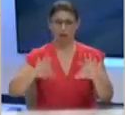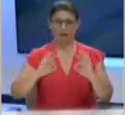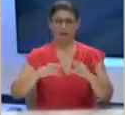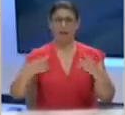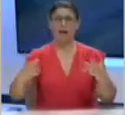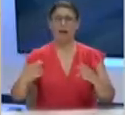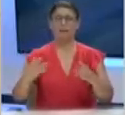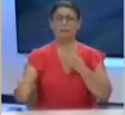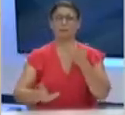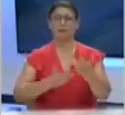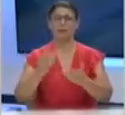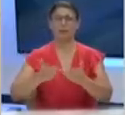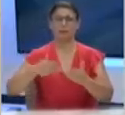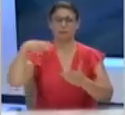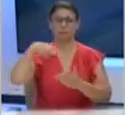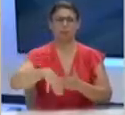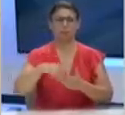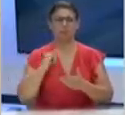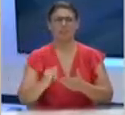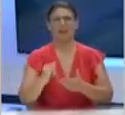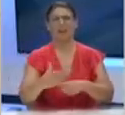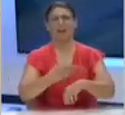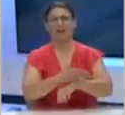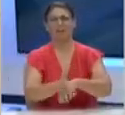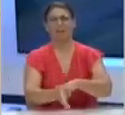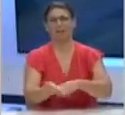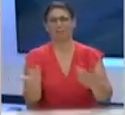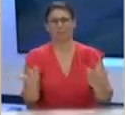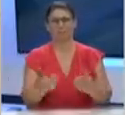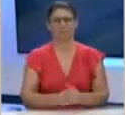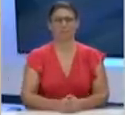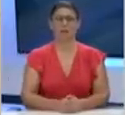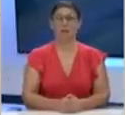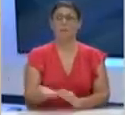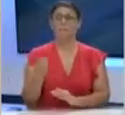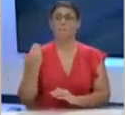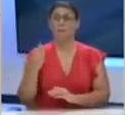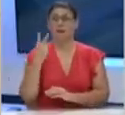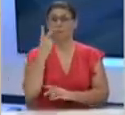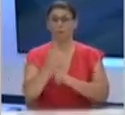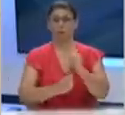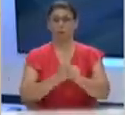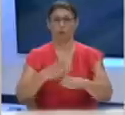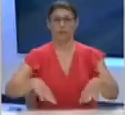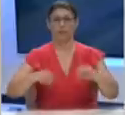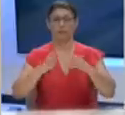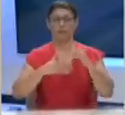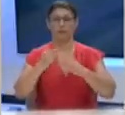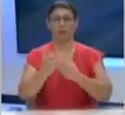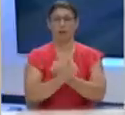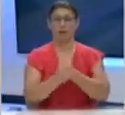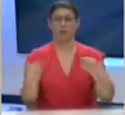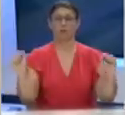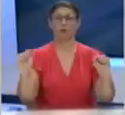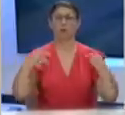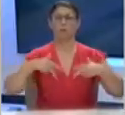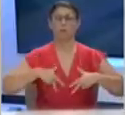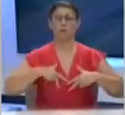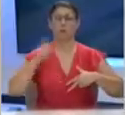περίοδου, όταν ήδη ήταν πολύ αργά. Σημείο τρίτο. Πριν από 2 χρόνια ιδρύθηκε το Αυτόνομο Υπουργείο Πολιτικής